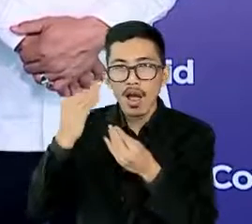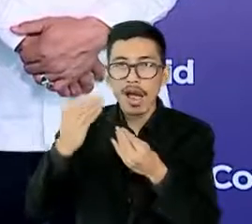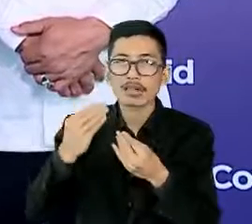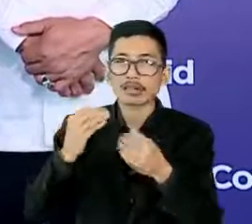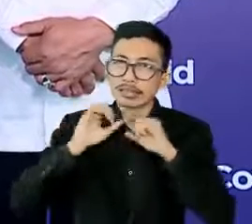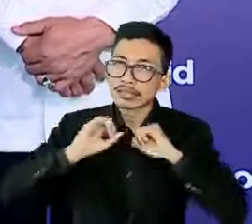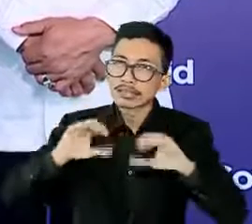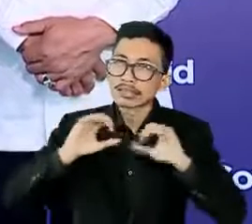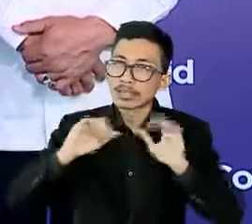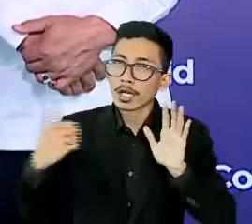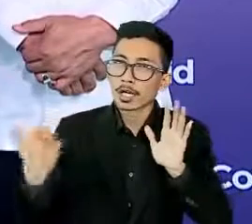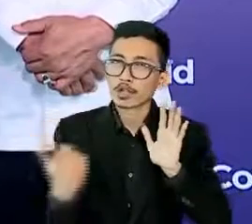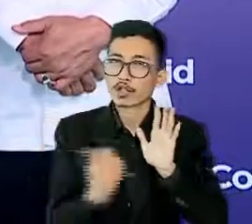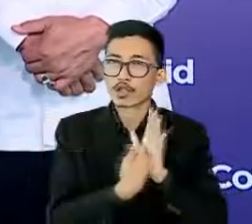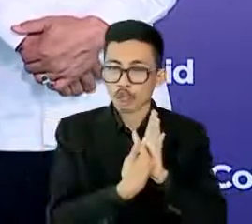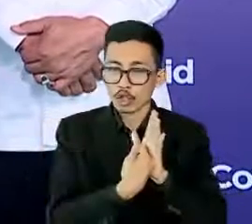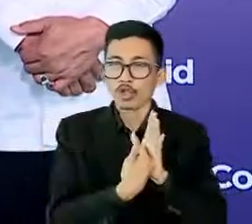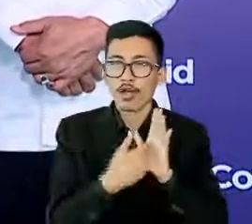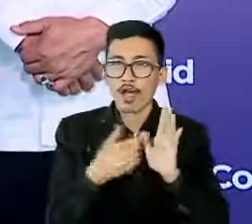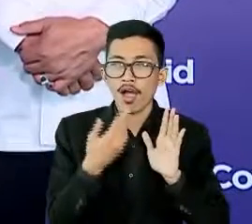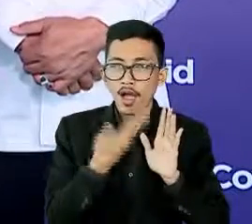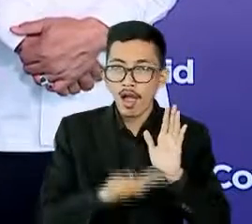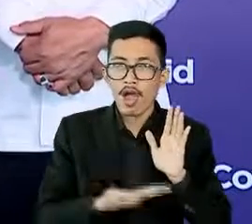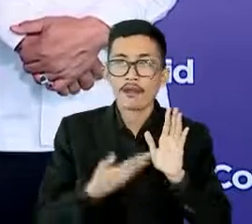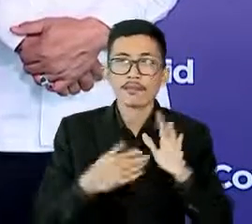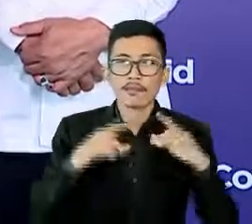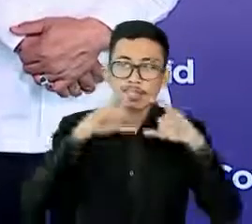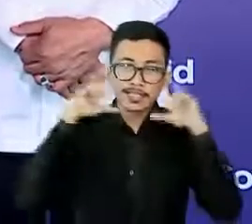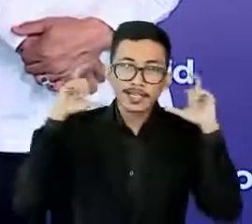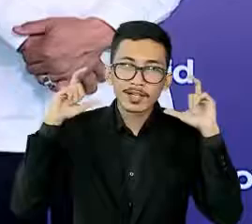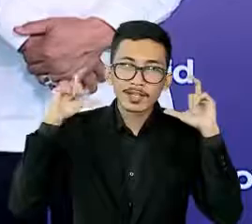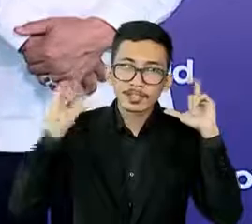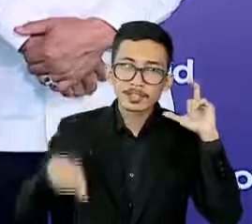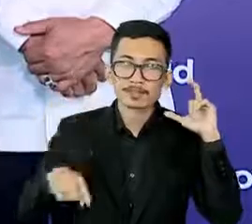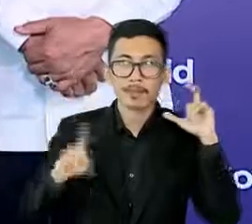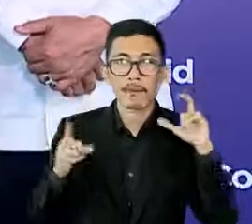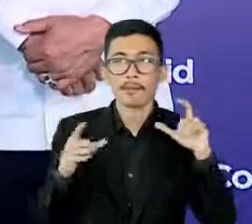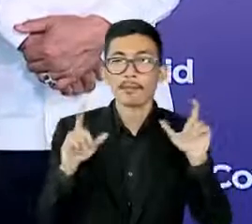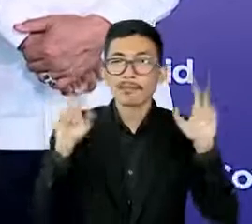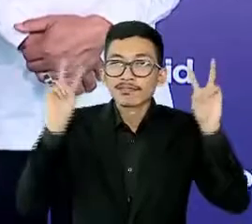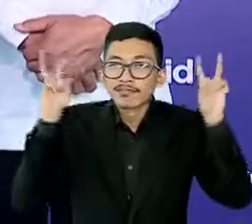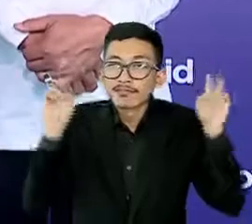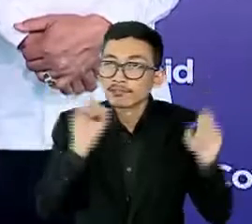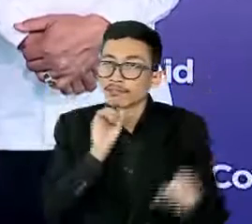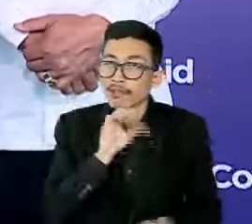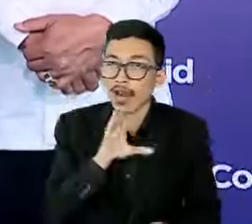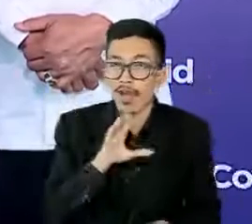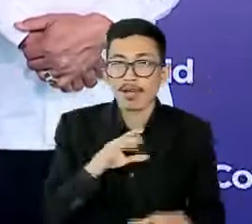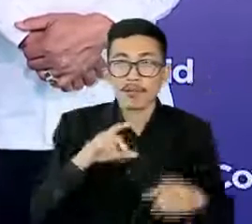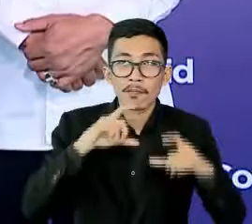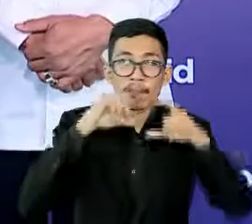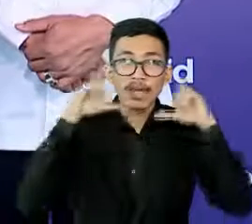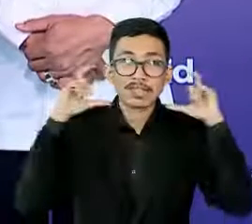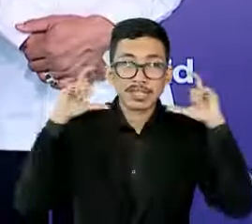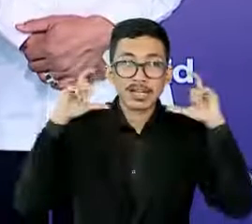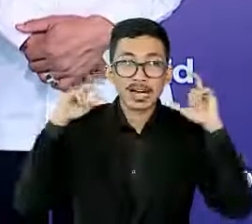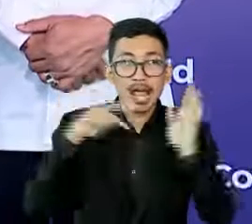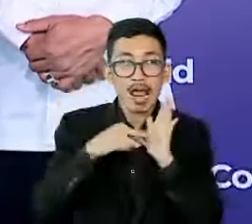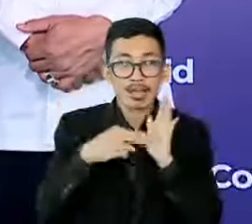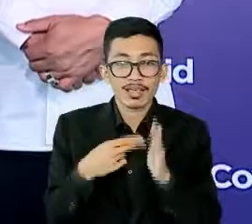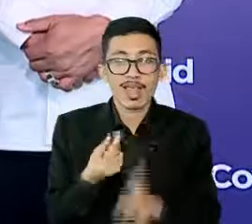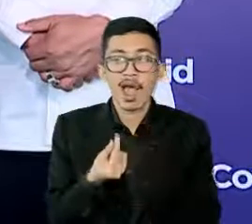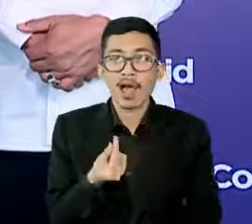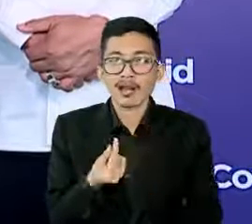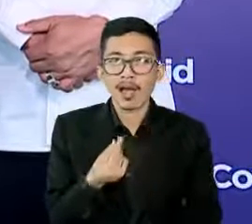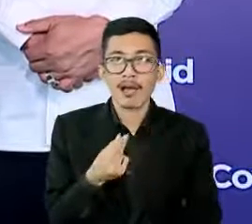melaksanakan himbauan ini tetaplah pakai masker ada slogan mengatakan menggunakan masker adalah harga